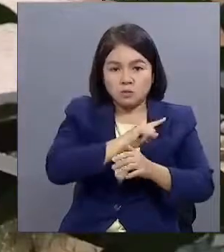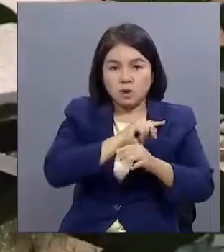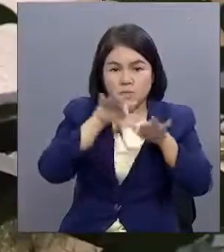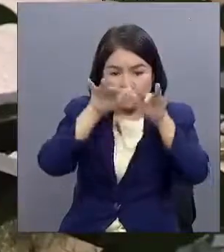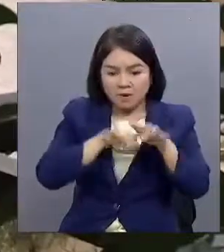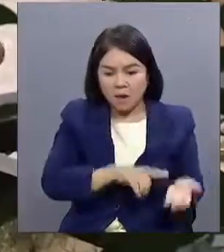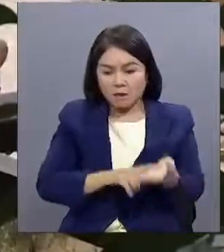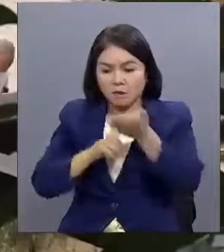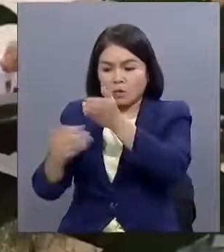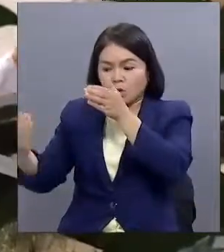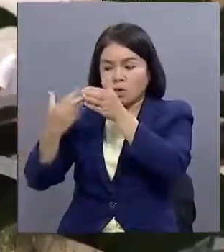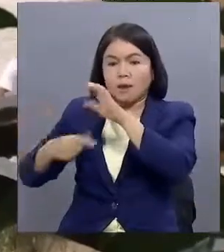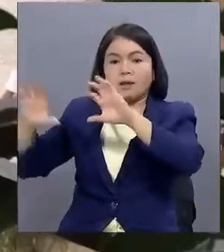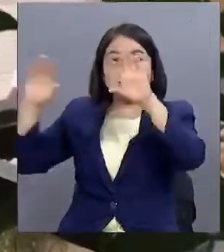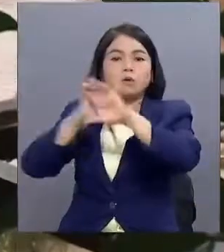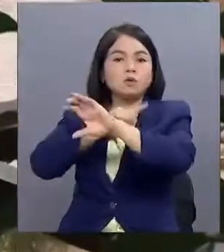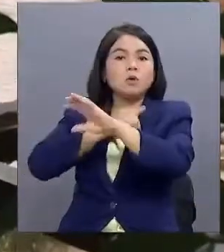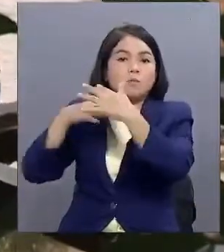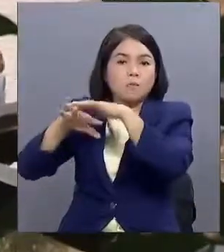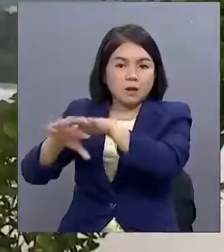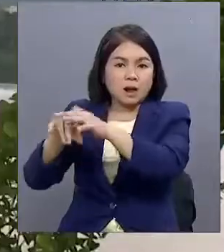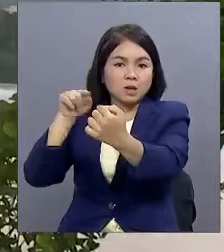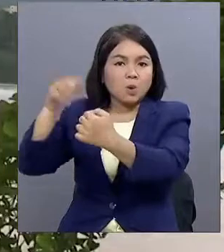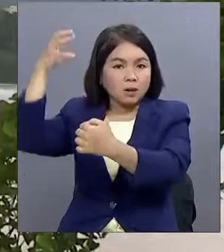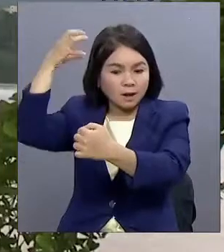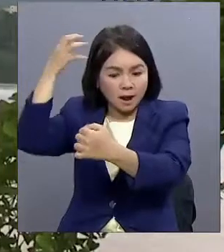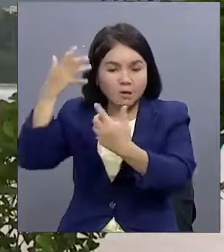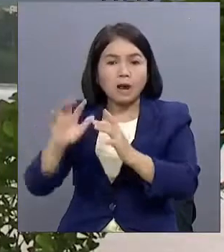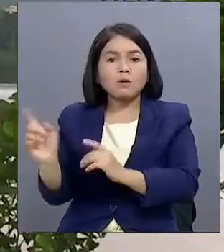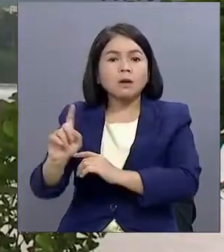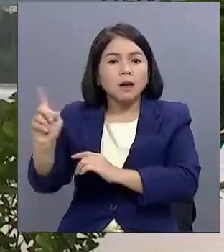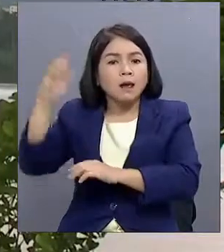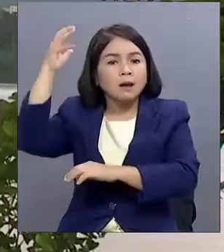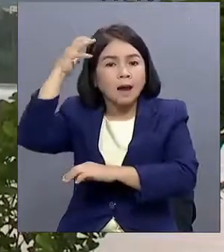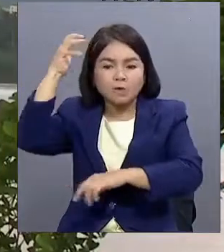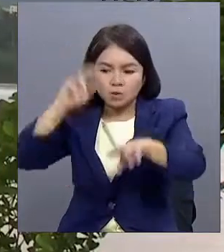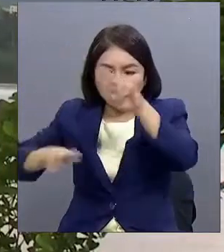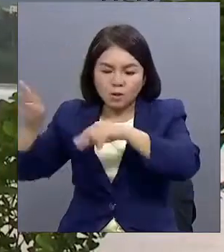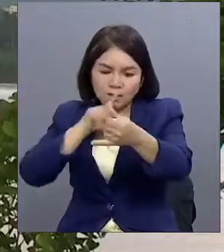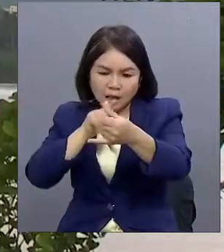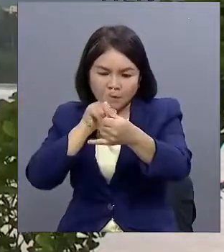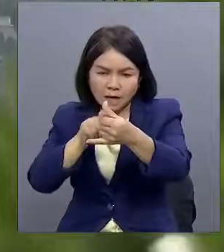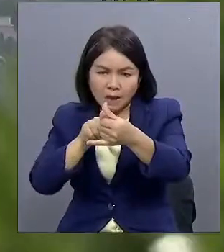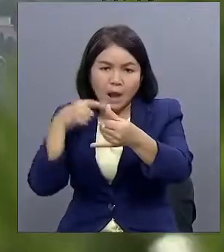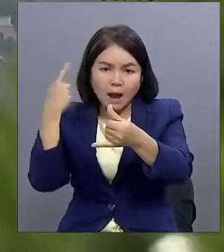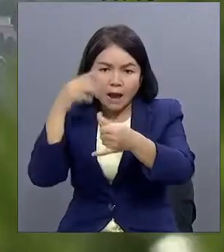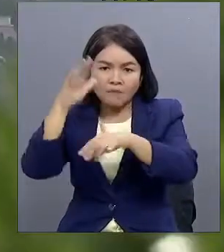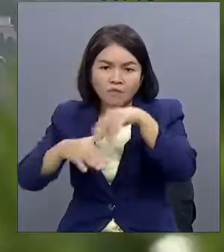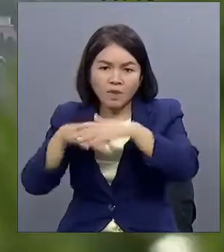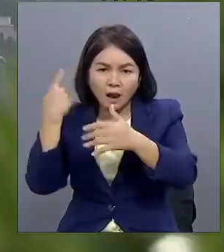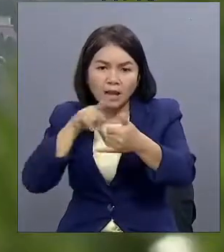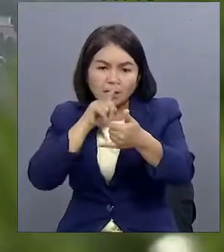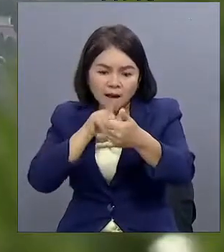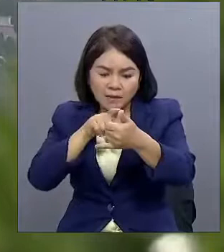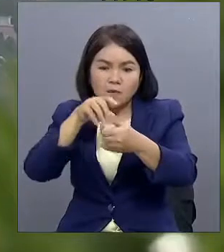คดีประสานงานส่วนความคืบหน้าของคดีในฝั่งลาวตอนนี้อยู่ระหว่างการสอบสวนขยายผลของทางการลาวซึ่งจะพาผู้เ